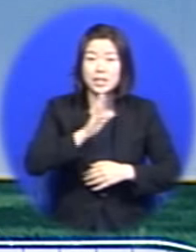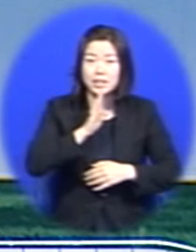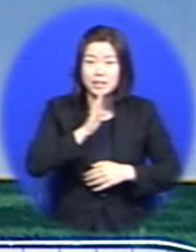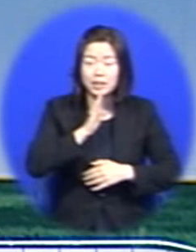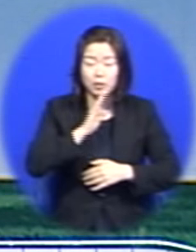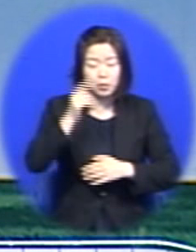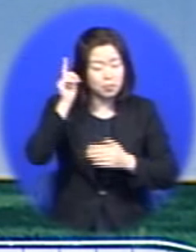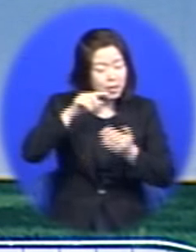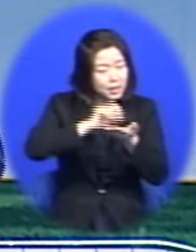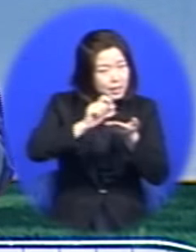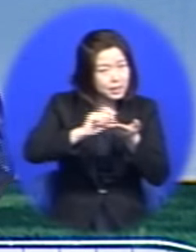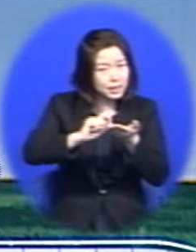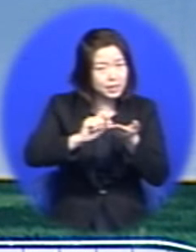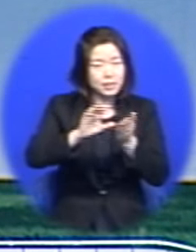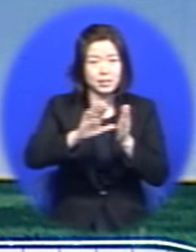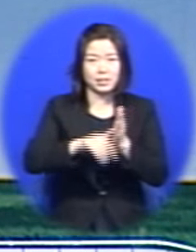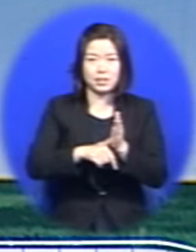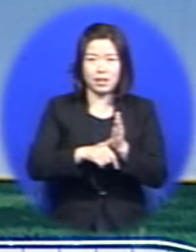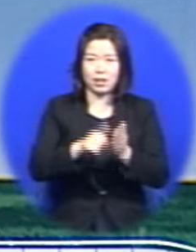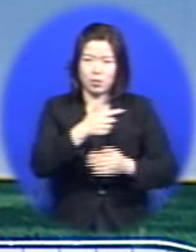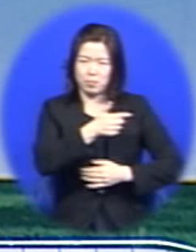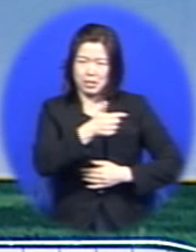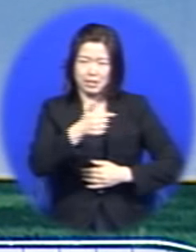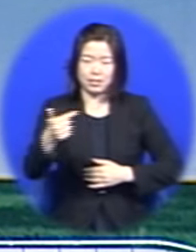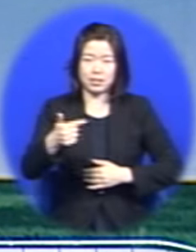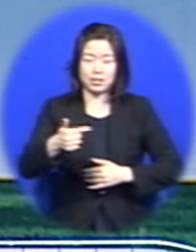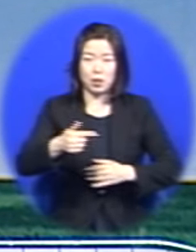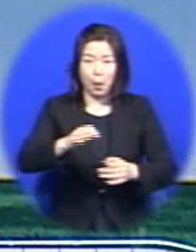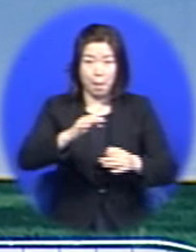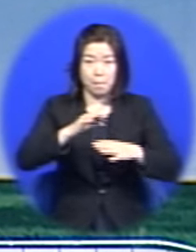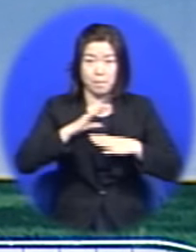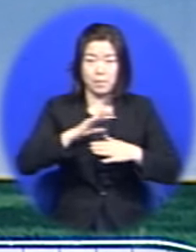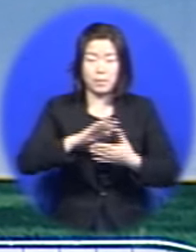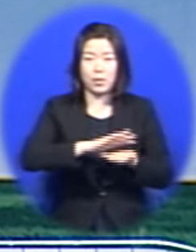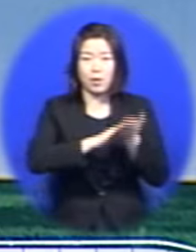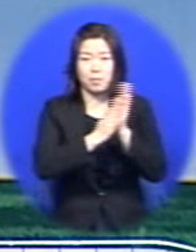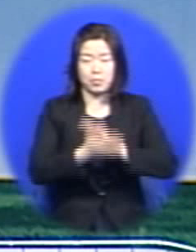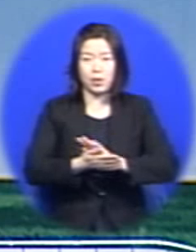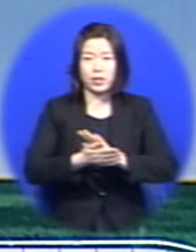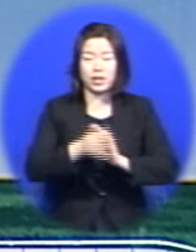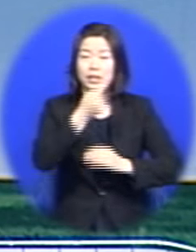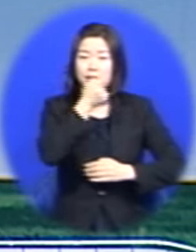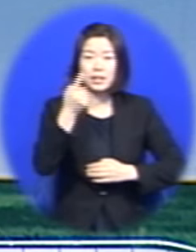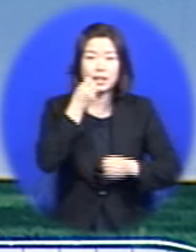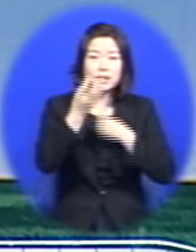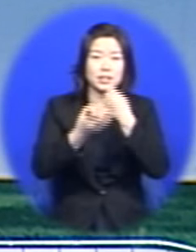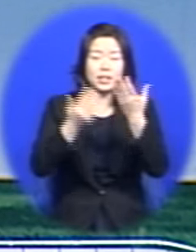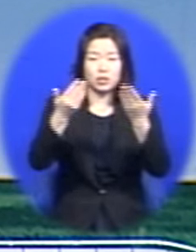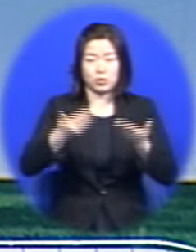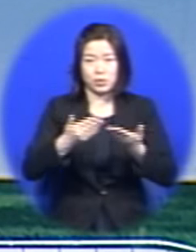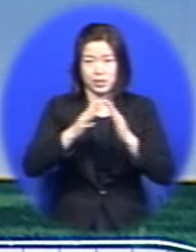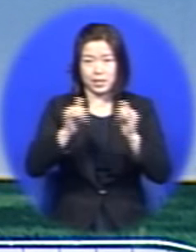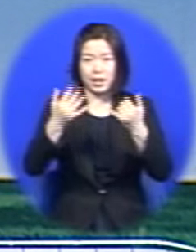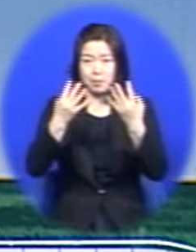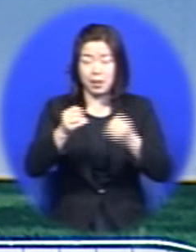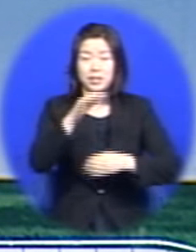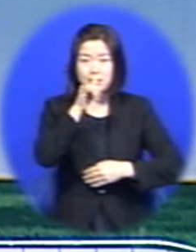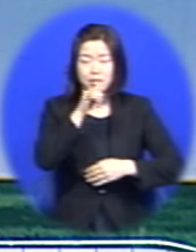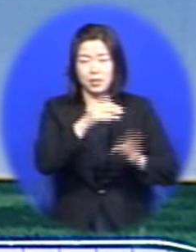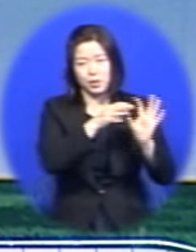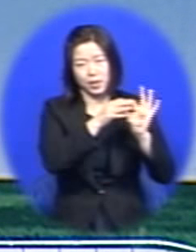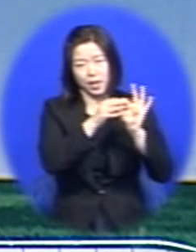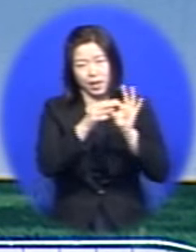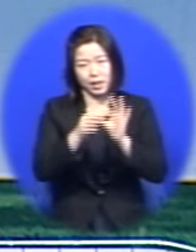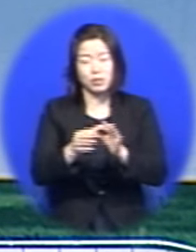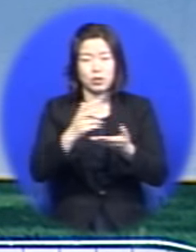일기를 쓰시면서 굉장히 놀라운 변화를 간증하시는 분들이 많았습니다. 꾸준히